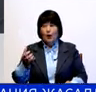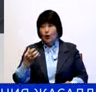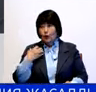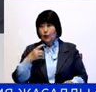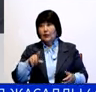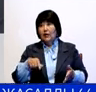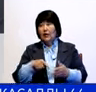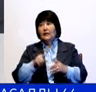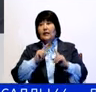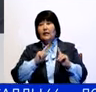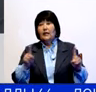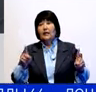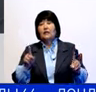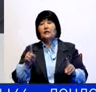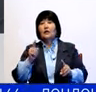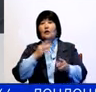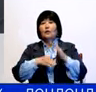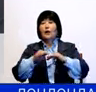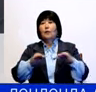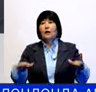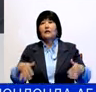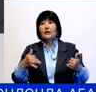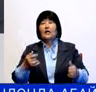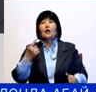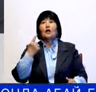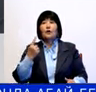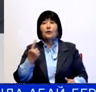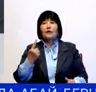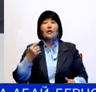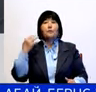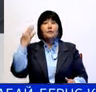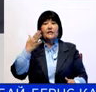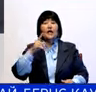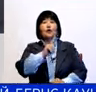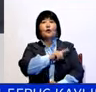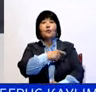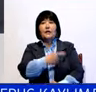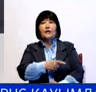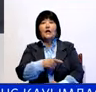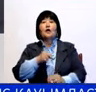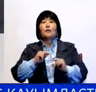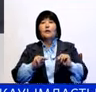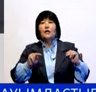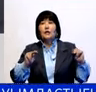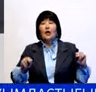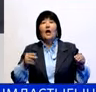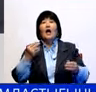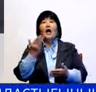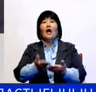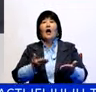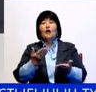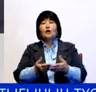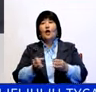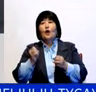қаласында ерекше мүмкіндіктері бар балалар үшін бір психологиялық, медициналық, педагогикалық консультация,